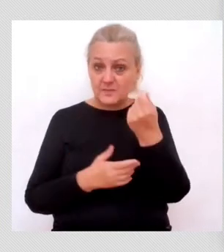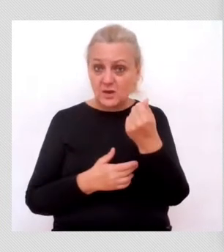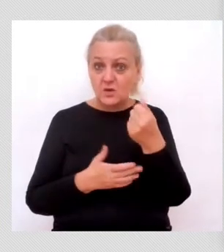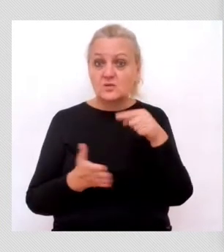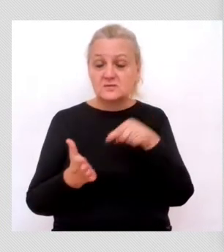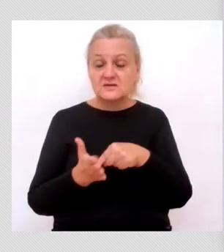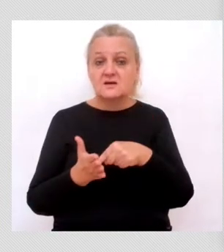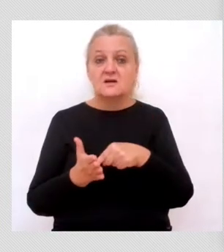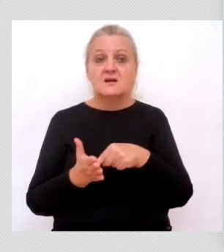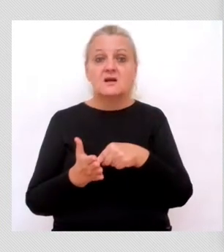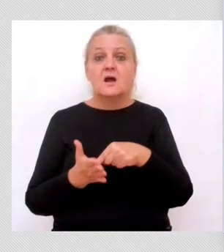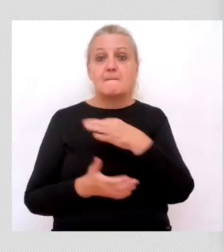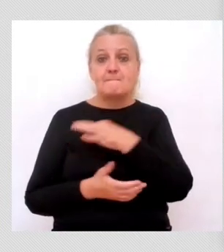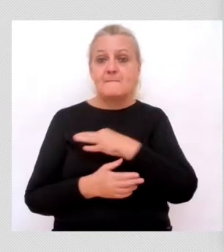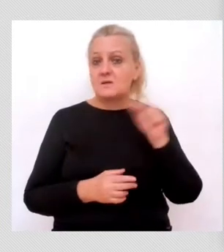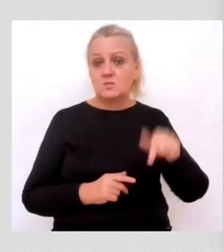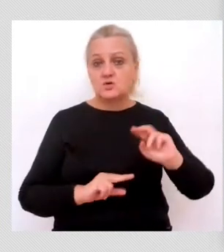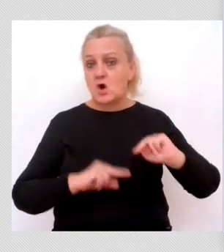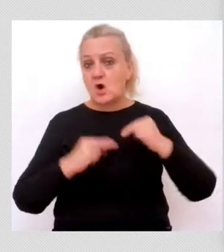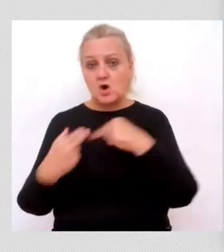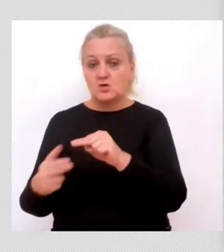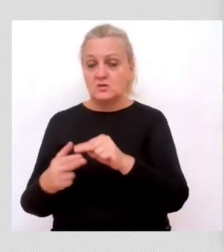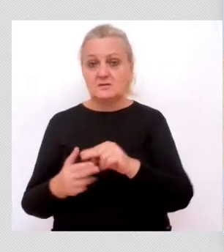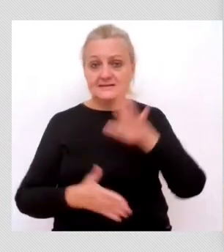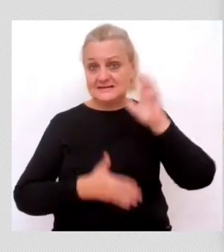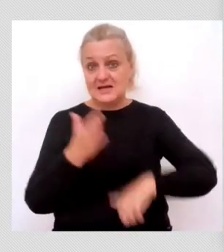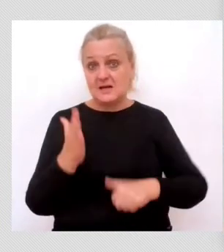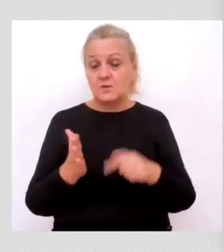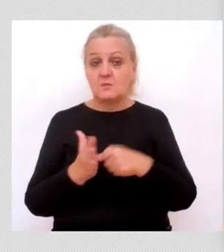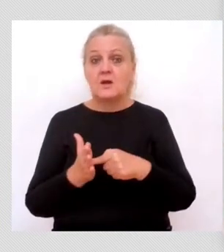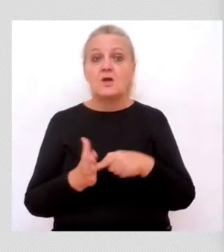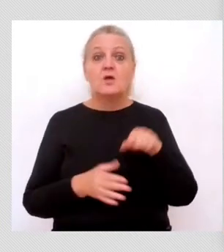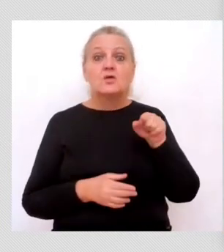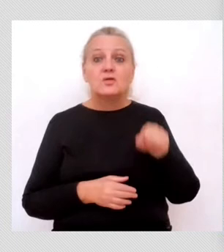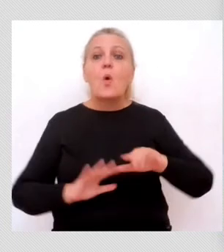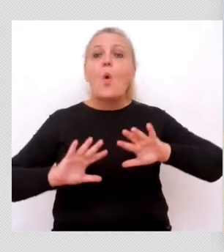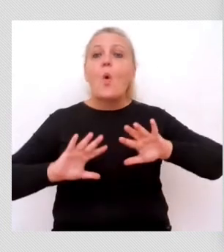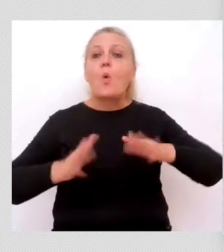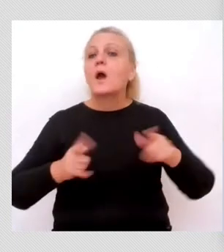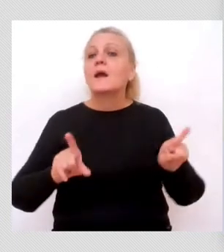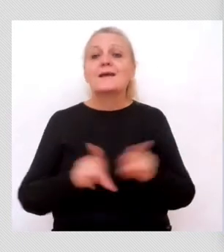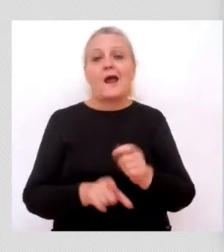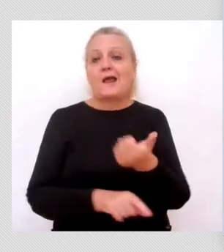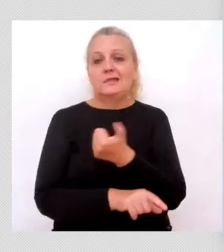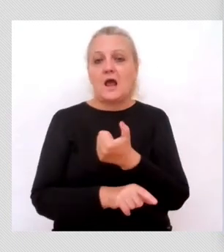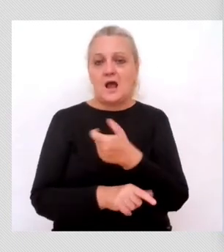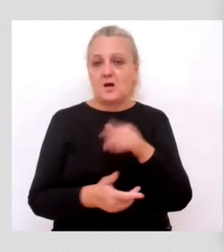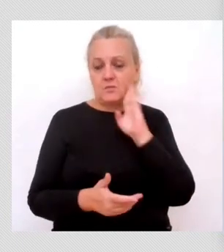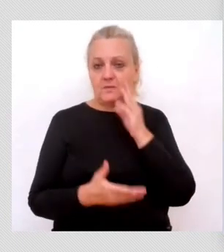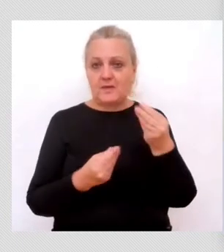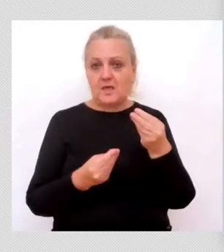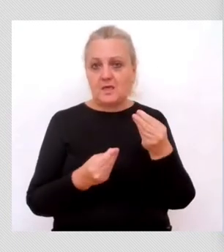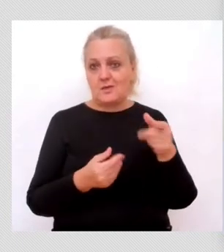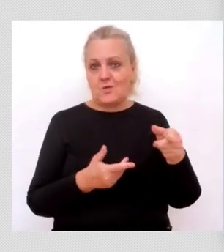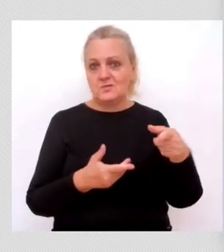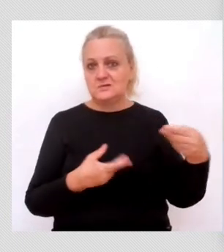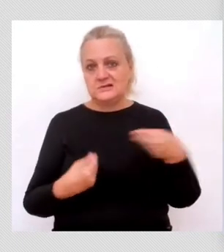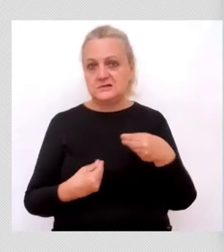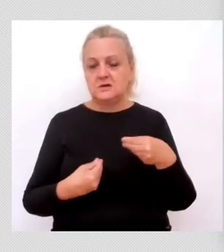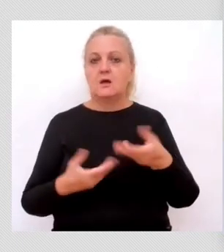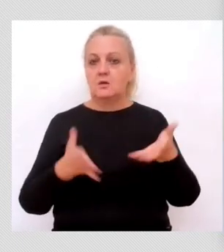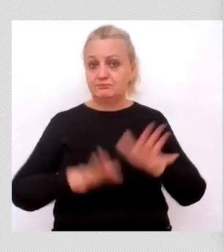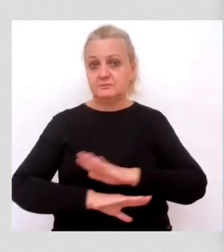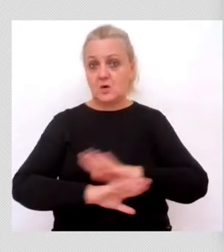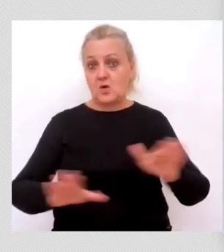będą, partie będą musiały je oddać i zostaną ich pozbawione. Czyli ten narkoman, który dzięki tym pieniądzom funkcjonuje, padnie. Więc koniecznie